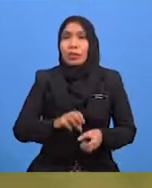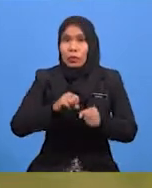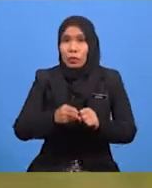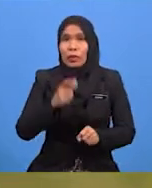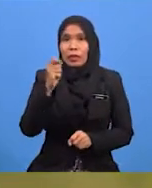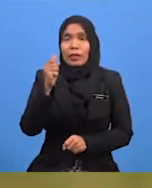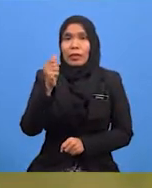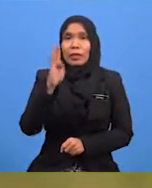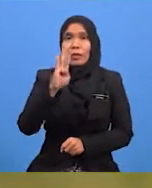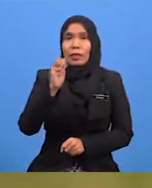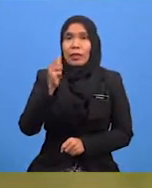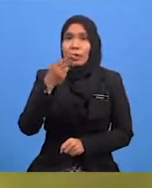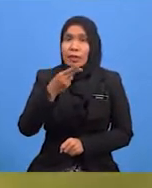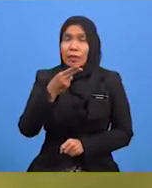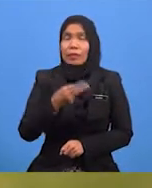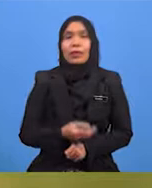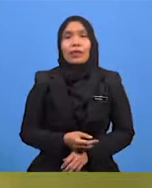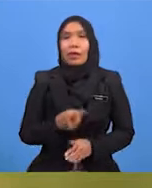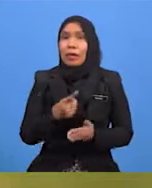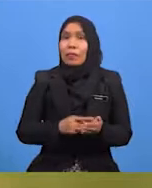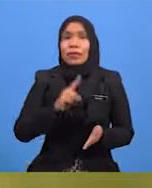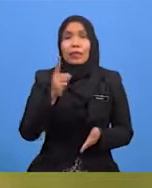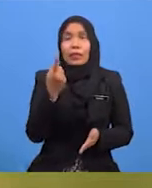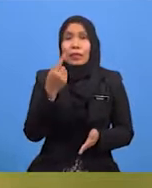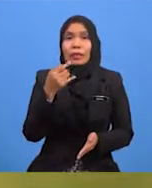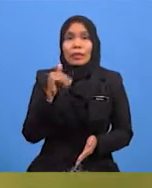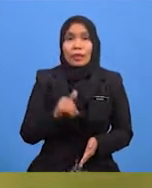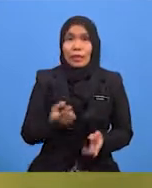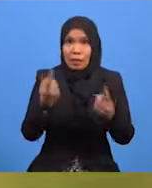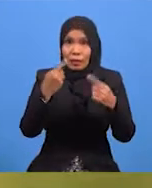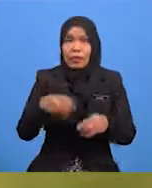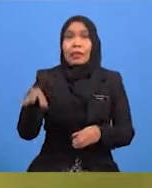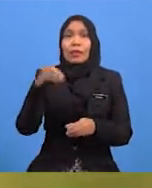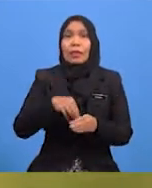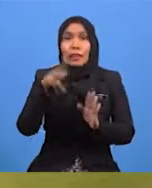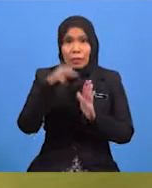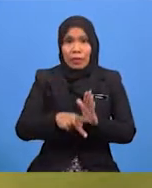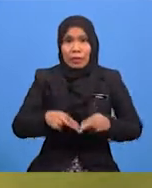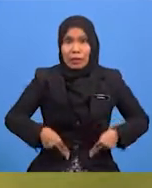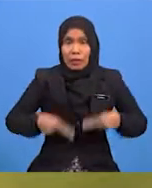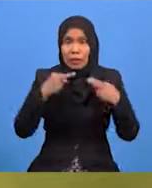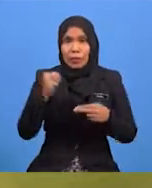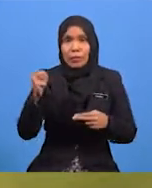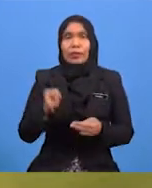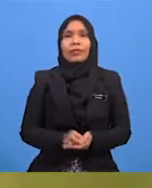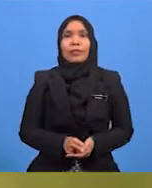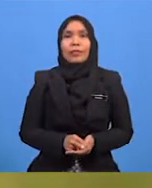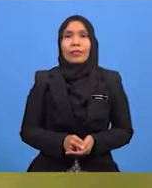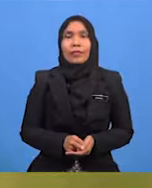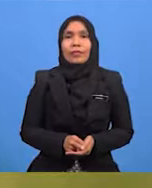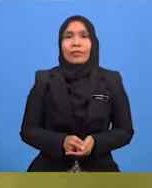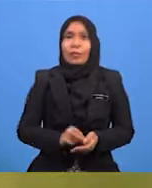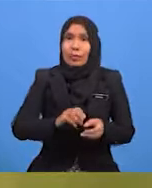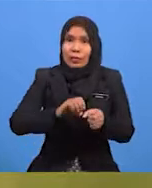cabaran dalam kehidupan. Penyajak yakin dengan berbuat demikian, pemikiran anaknya